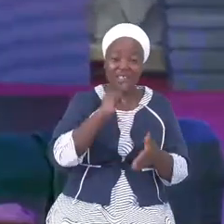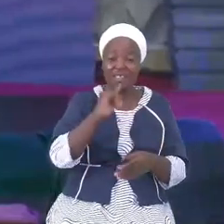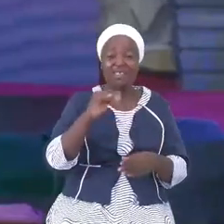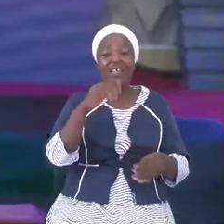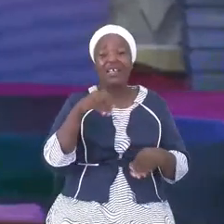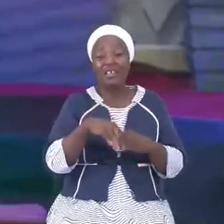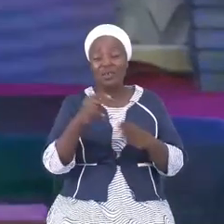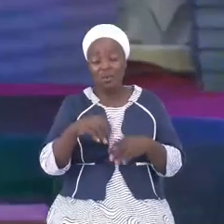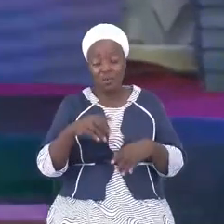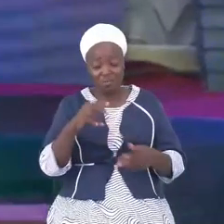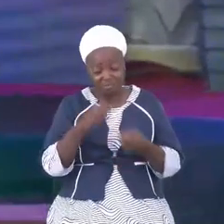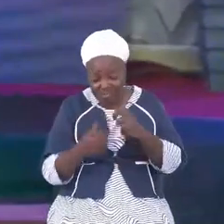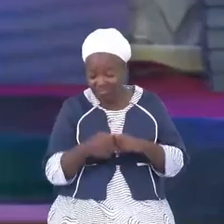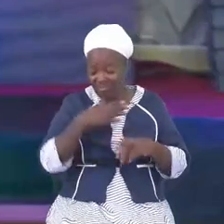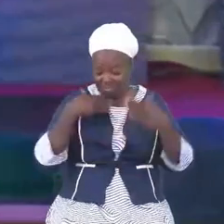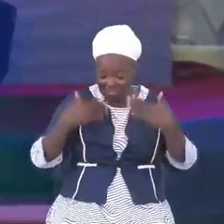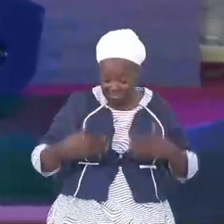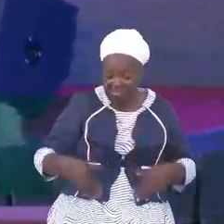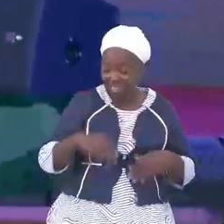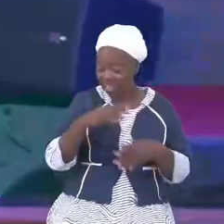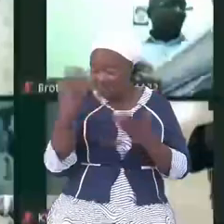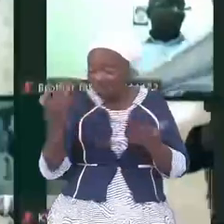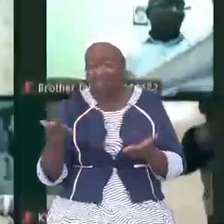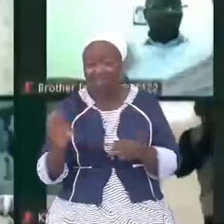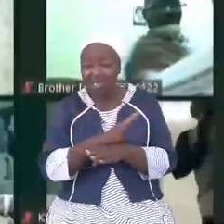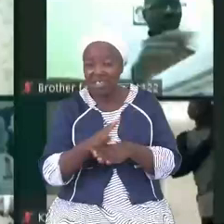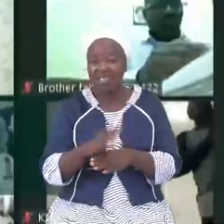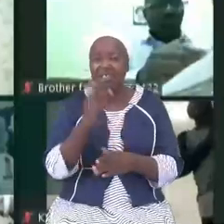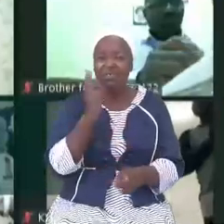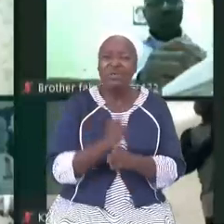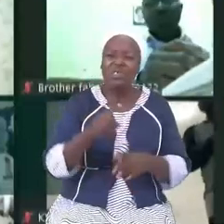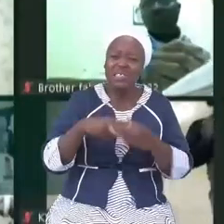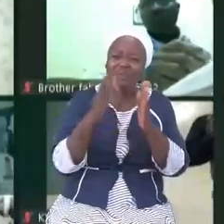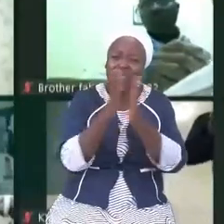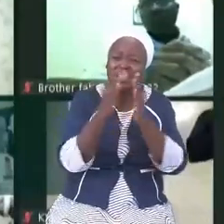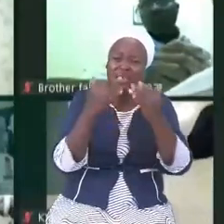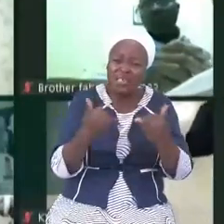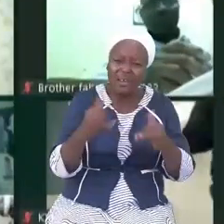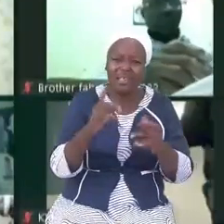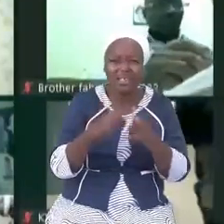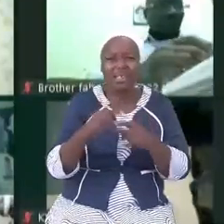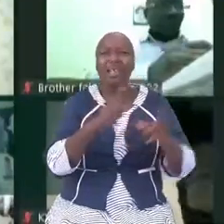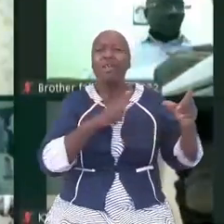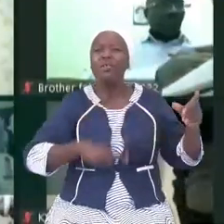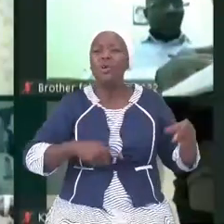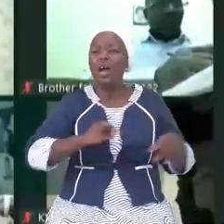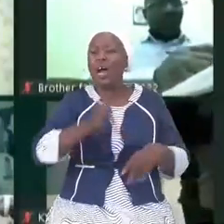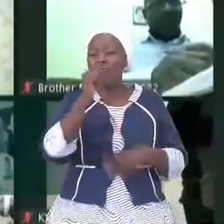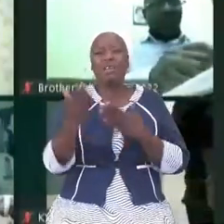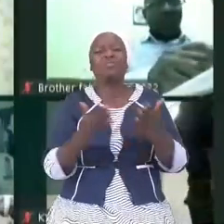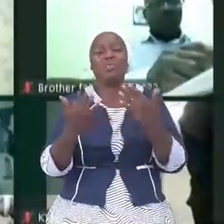Dieu va tout transformer. Pourquoi ne pas ouvrir la bouche et dire, Seigneur, me voici, me voici, me voici. Je prie